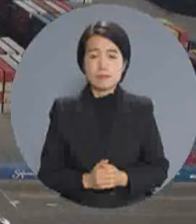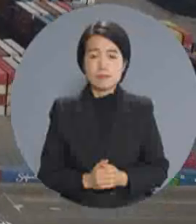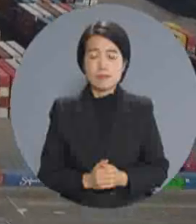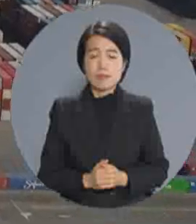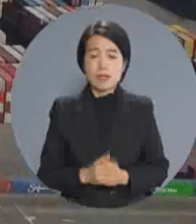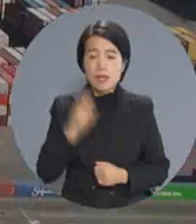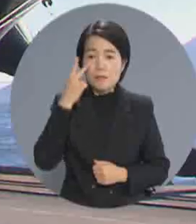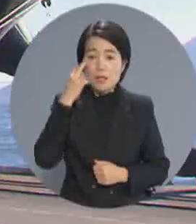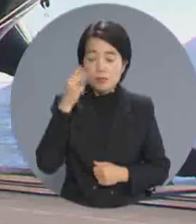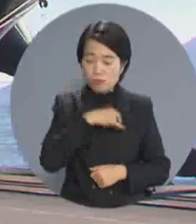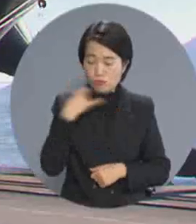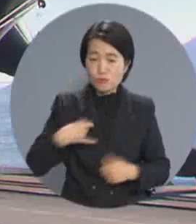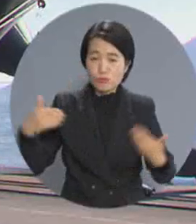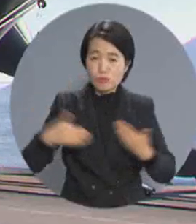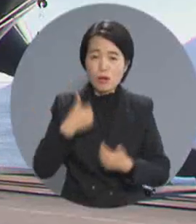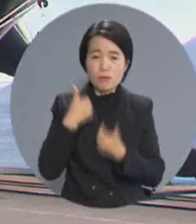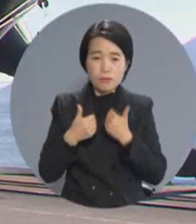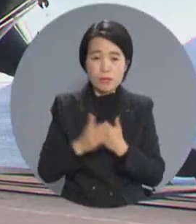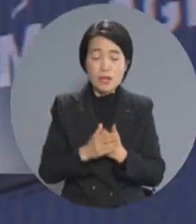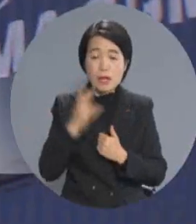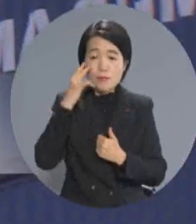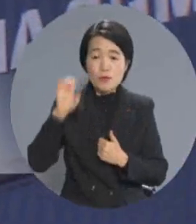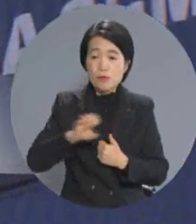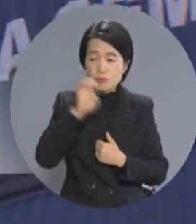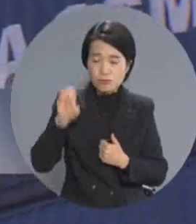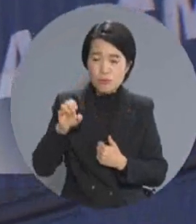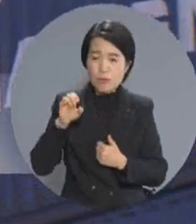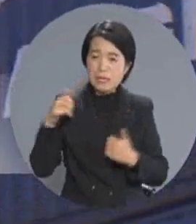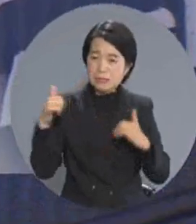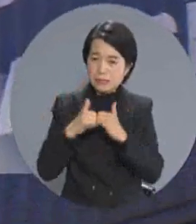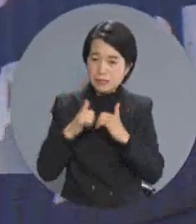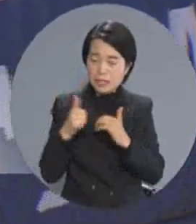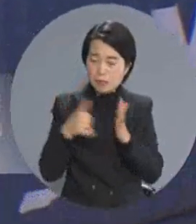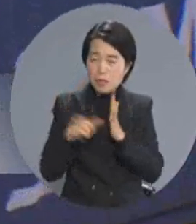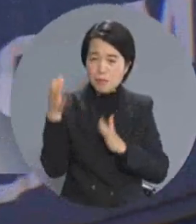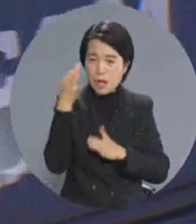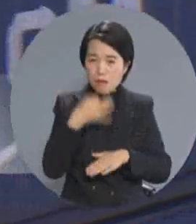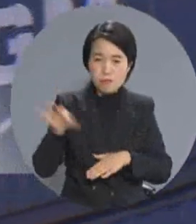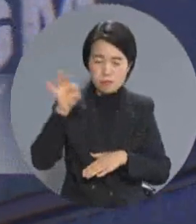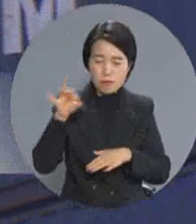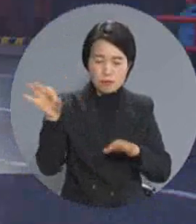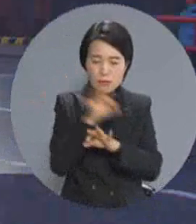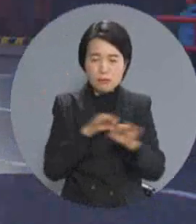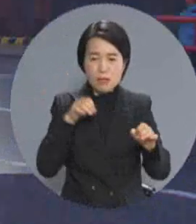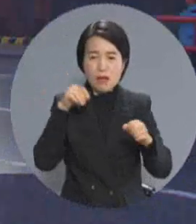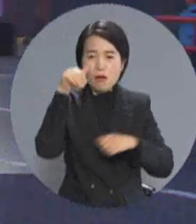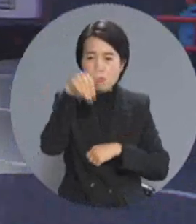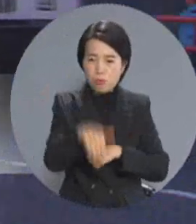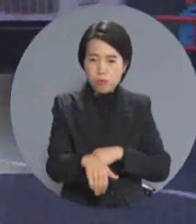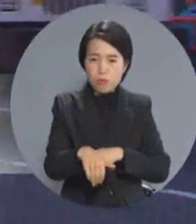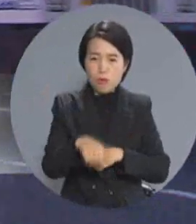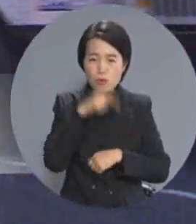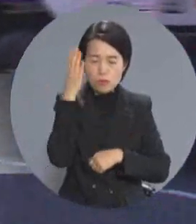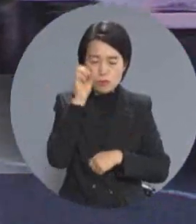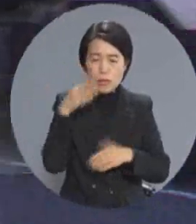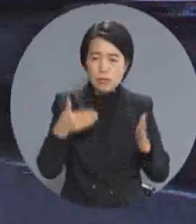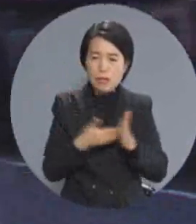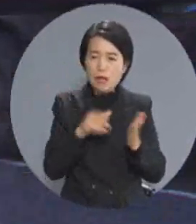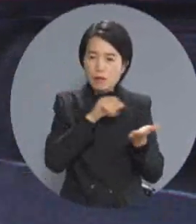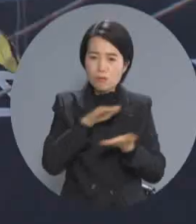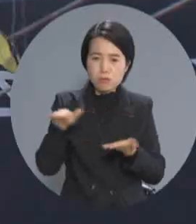미중 무역 갈등과 유럽 대륙에서의 전쟁, 인플레이션으로 인한 경기 침체는 여수광양항 물동량 감소로